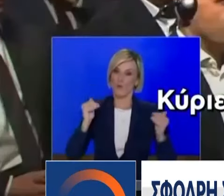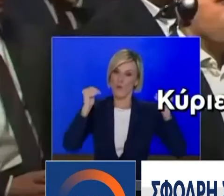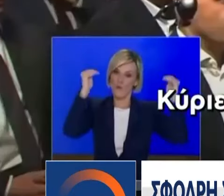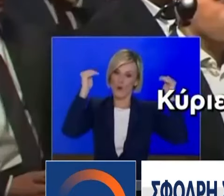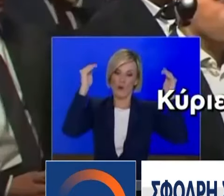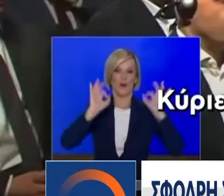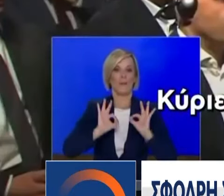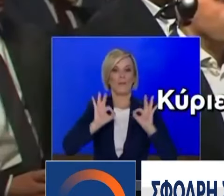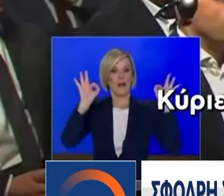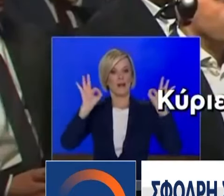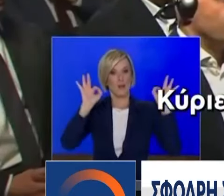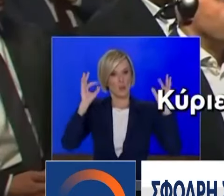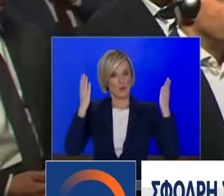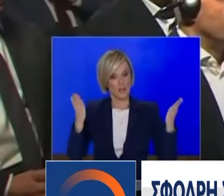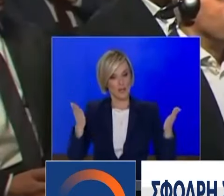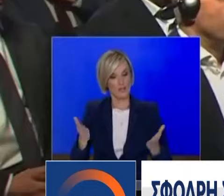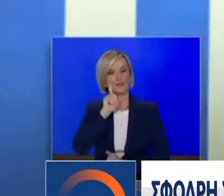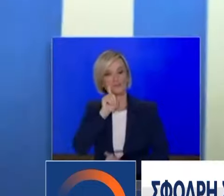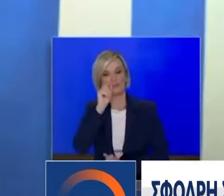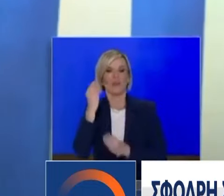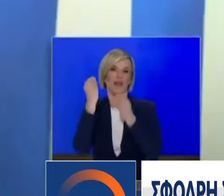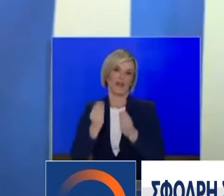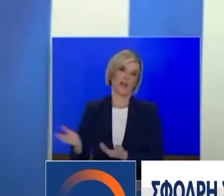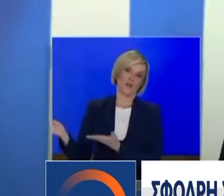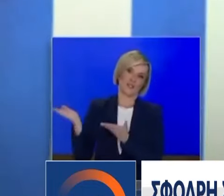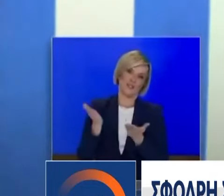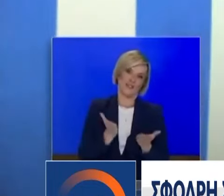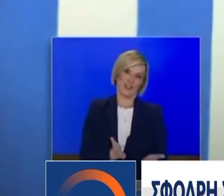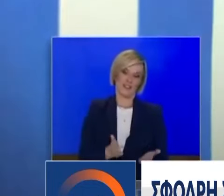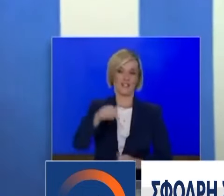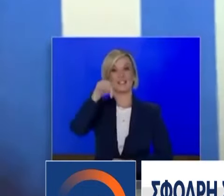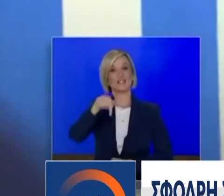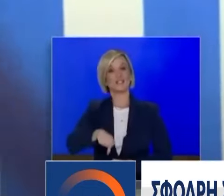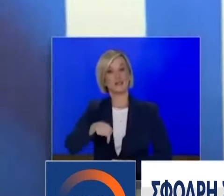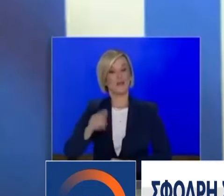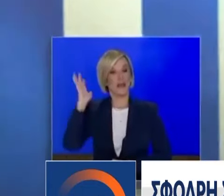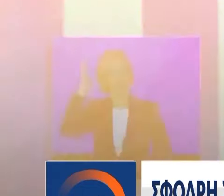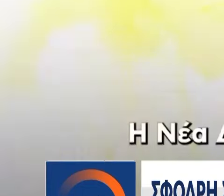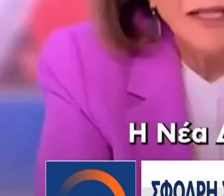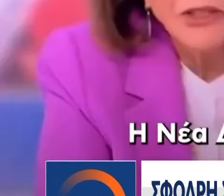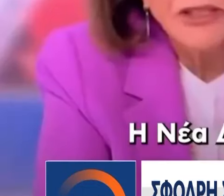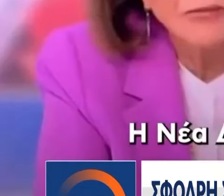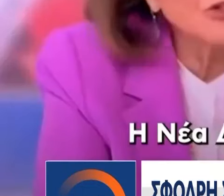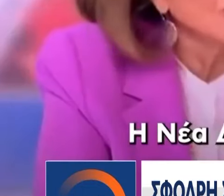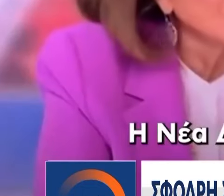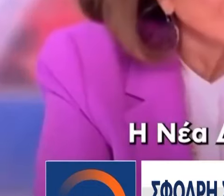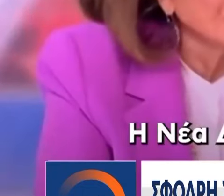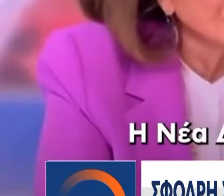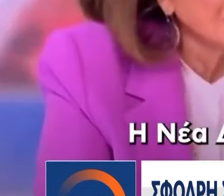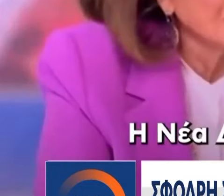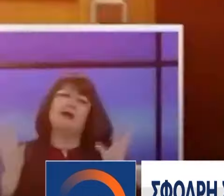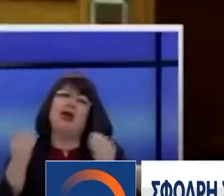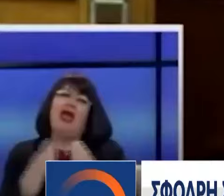Βόρειας Μακεδονίας, κύριε Ντίμιταρ, σας καλωσορίζω σήμερα στην Αλεξανδρούπολη. Με ένα βίντεο, ο